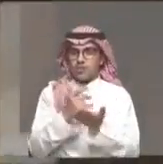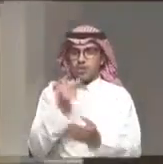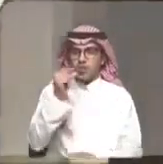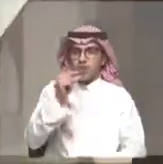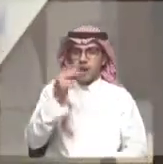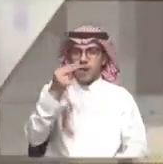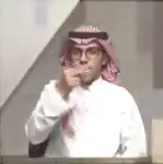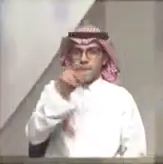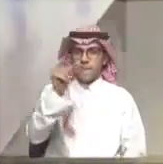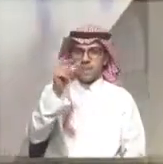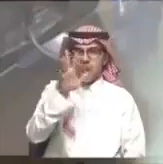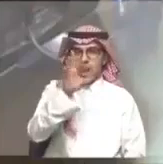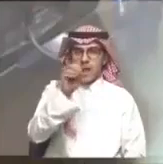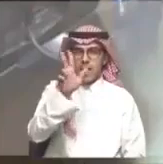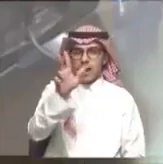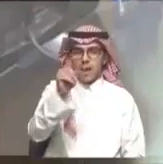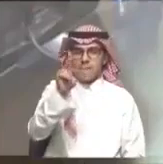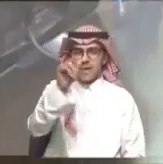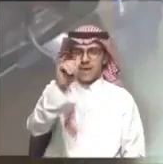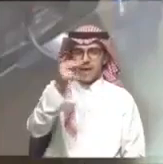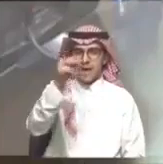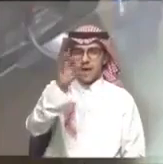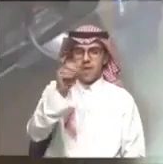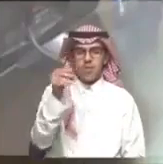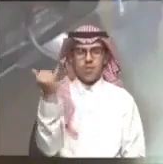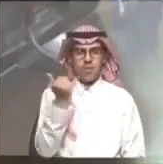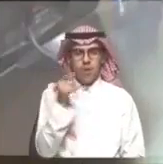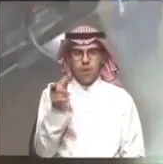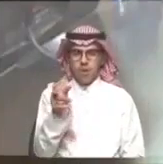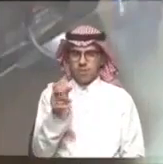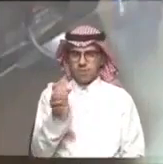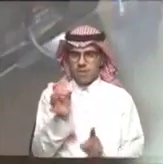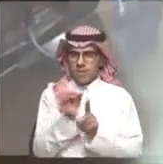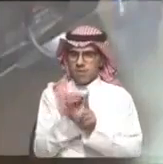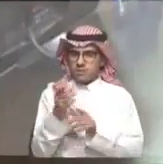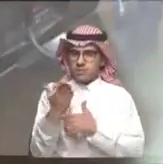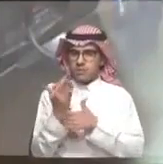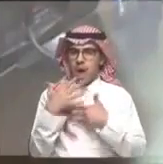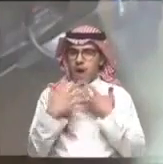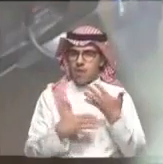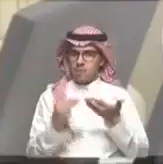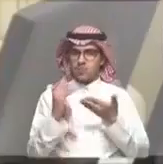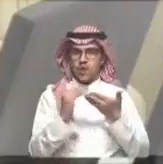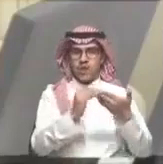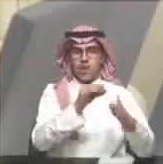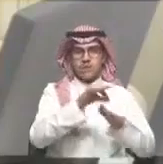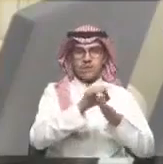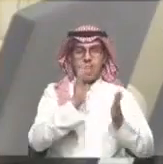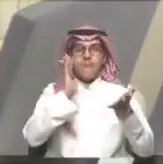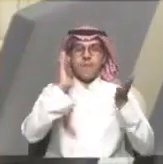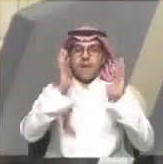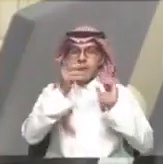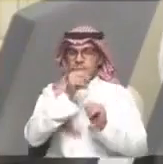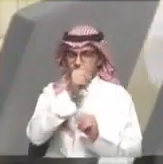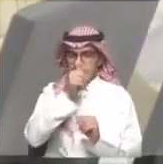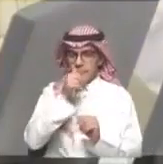الربيعة أن مركز الملك سلمان للإغاثة أحد أهم الفاعلين في مجال المساعدات الإنسانية في العالم، حيث